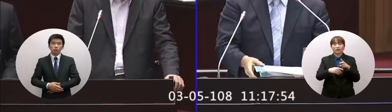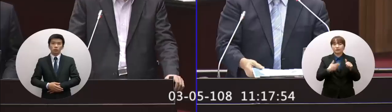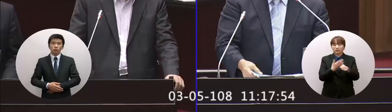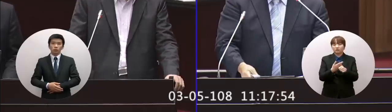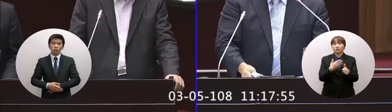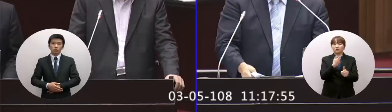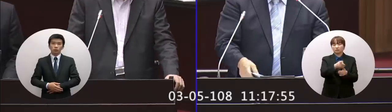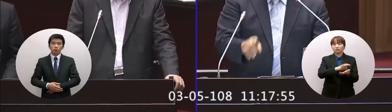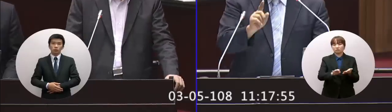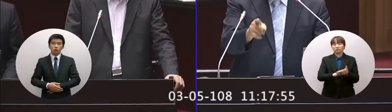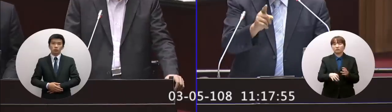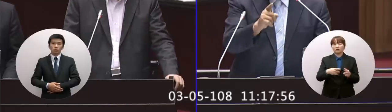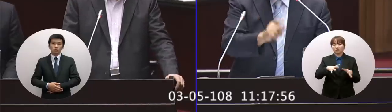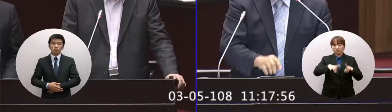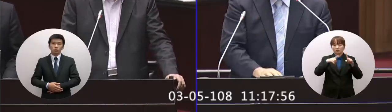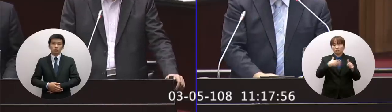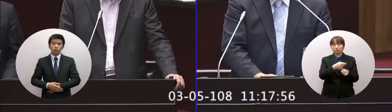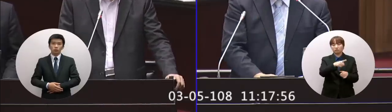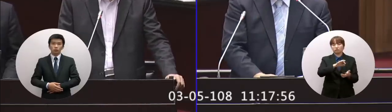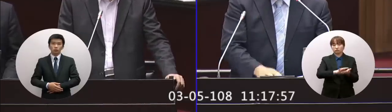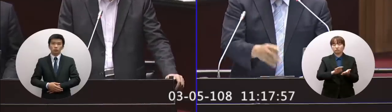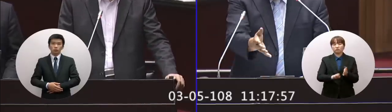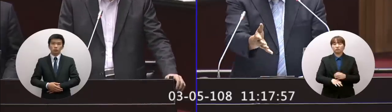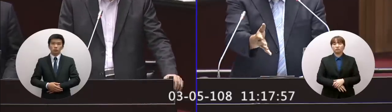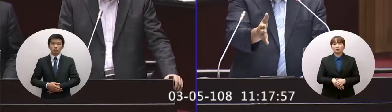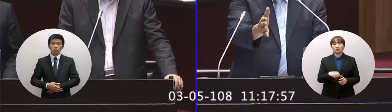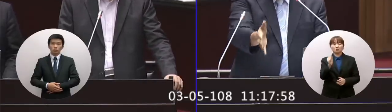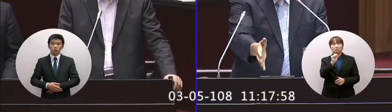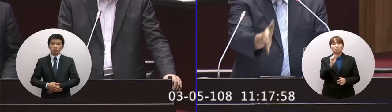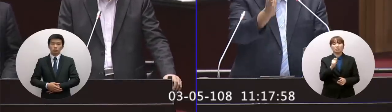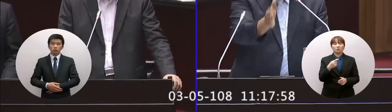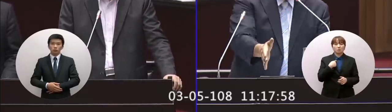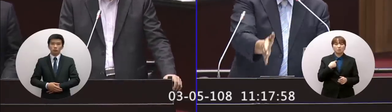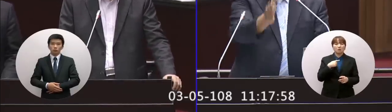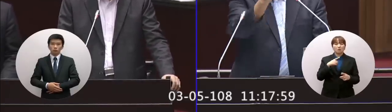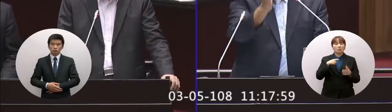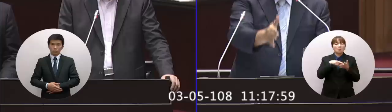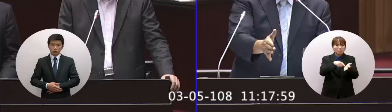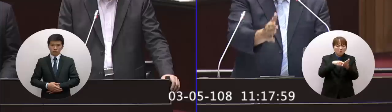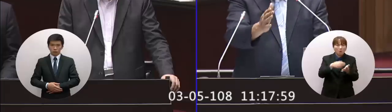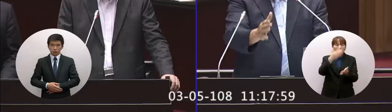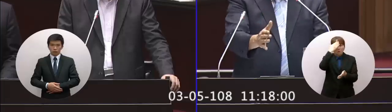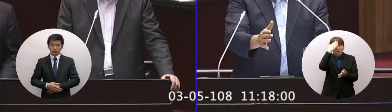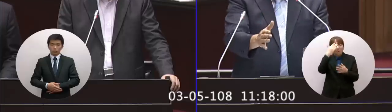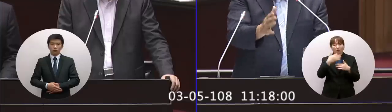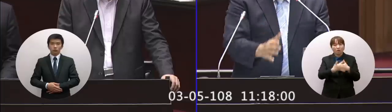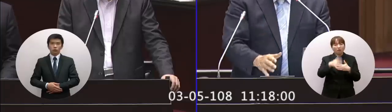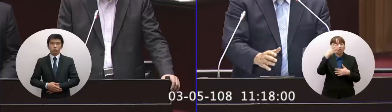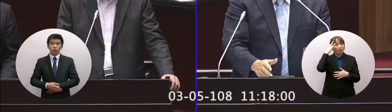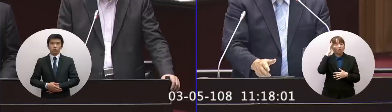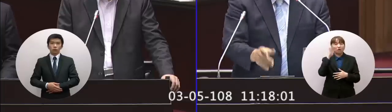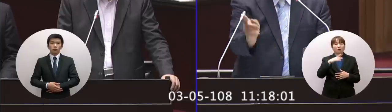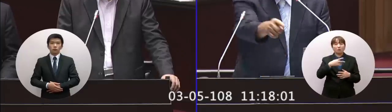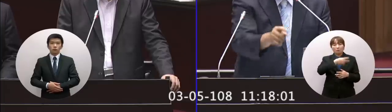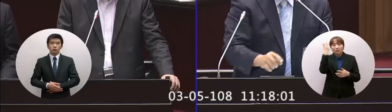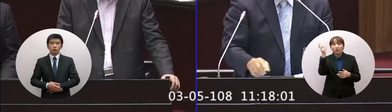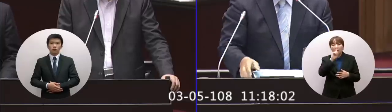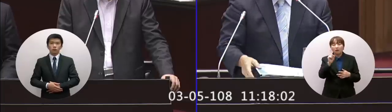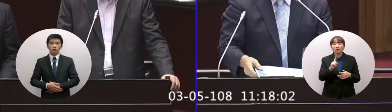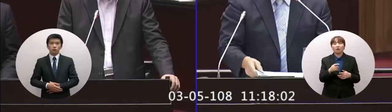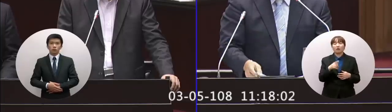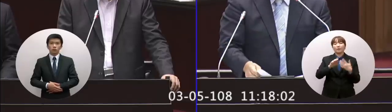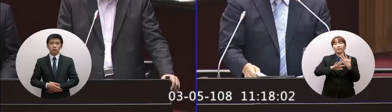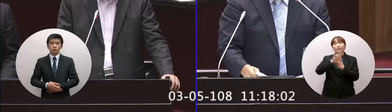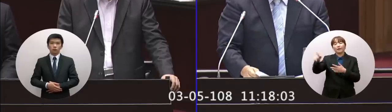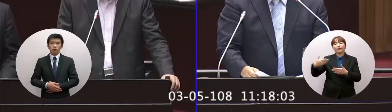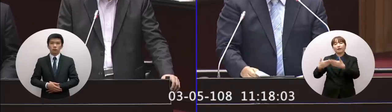的使用权呐、啊。要有优先的使用权，不要到时候我们去申请啊，好困难哦。去的时候才发现说，有